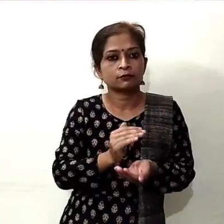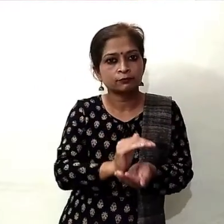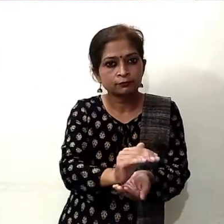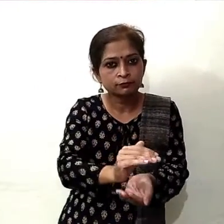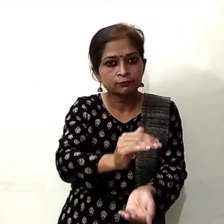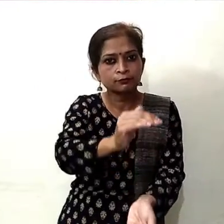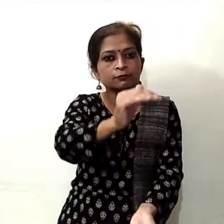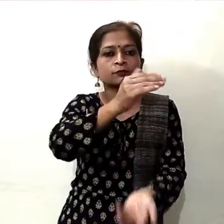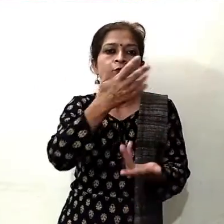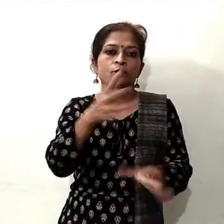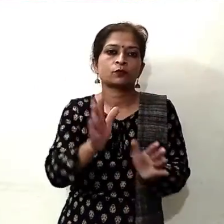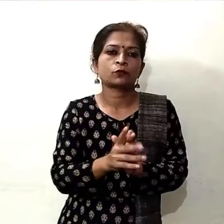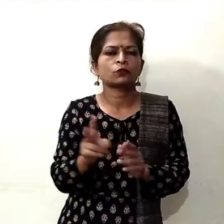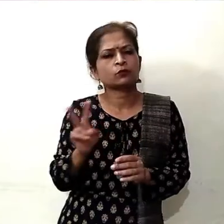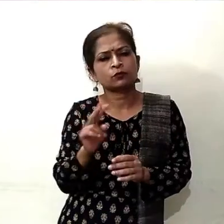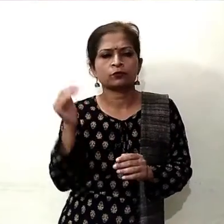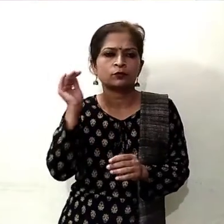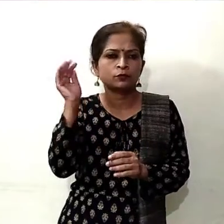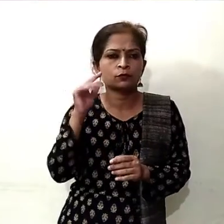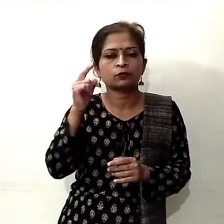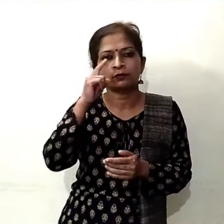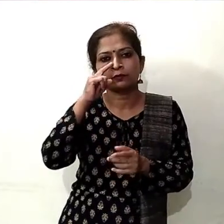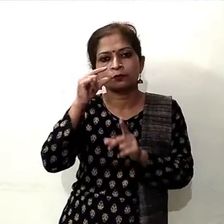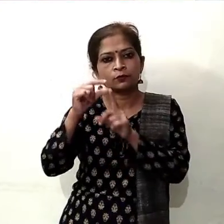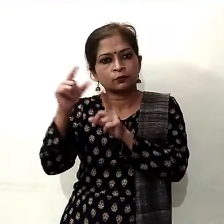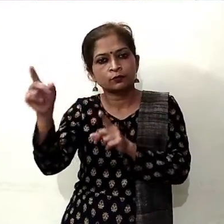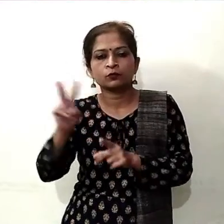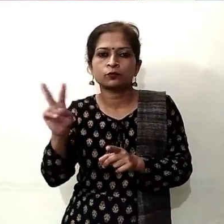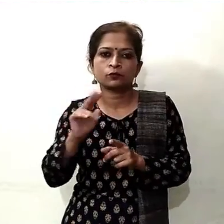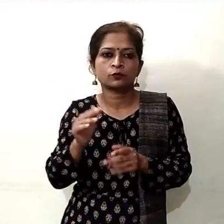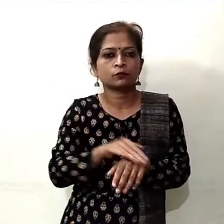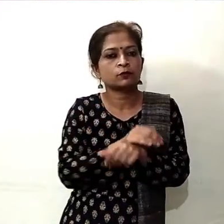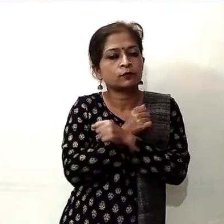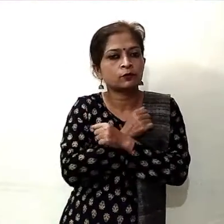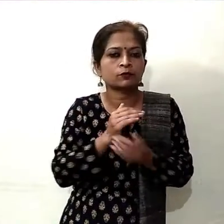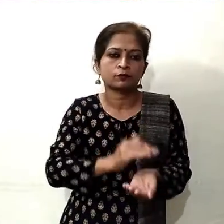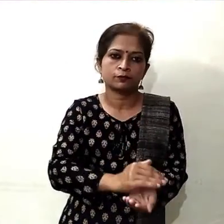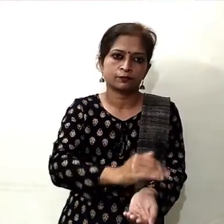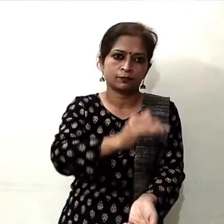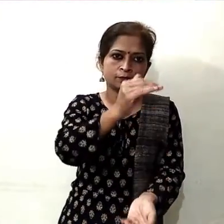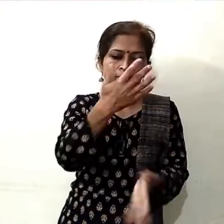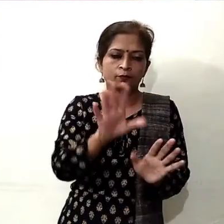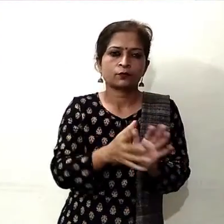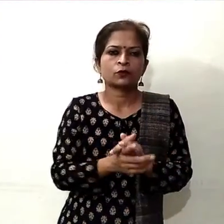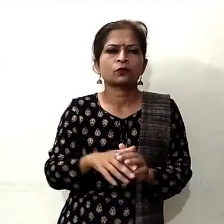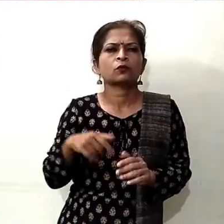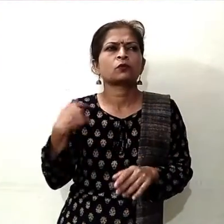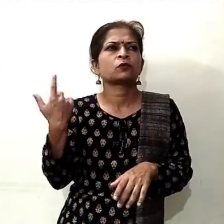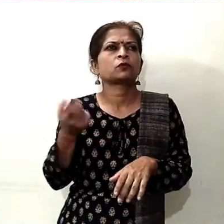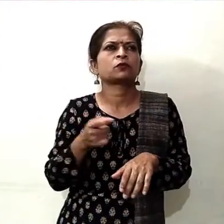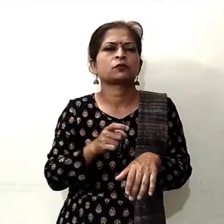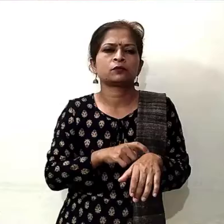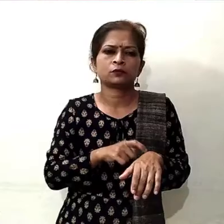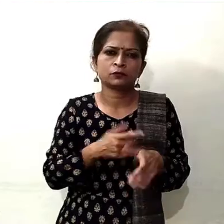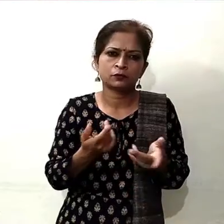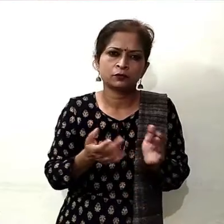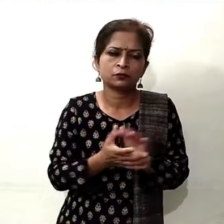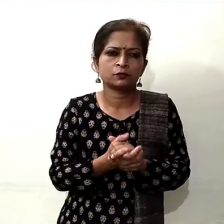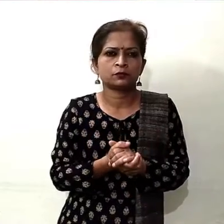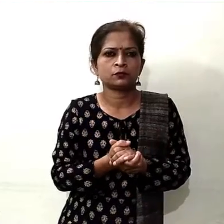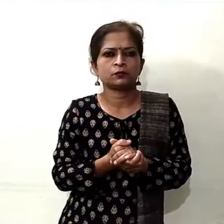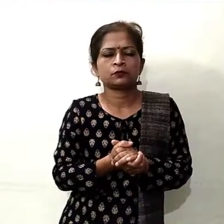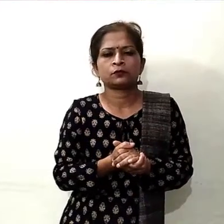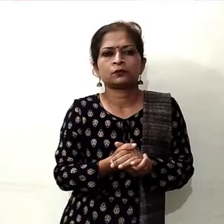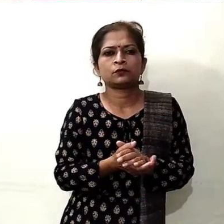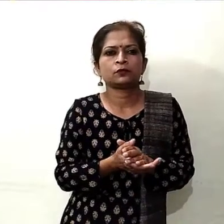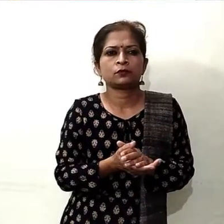दोनों ने बड़ा स्नेह से उसे बड़ा किया। ये उस समय की बात है जब